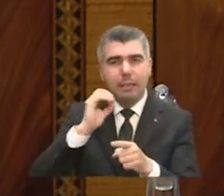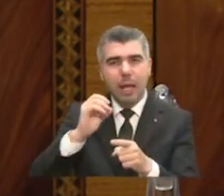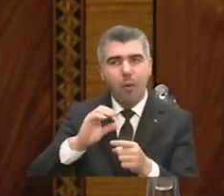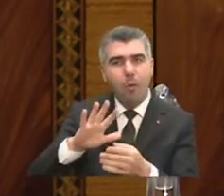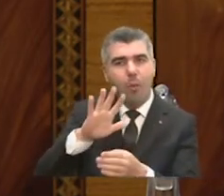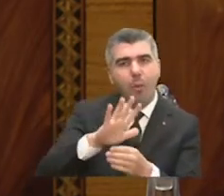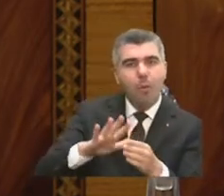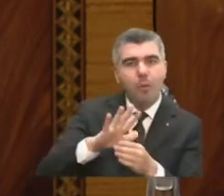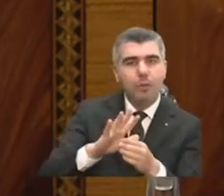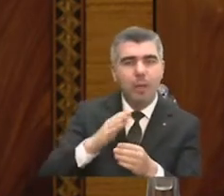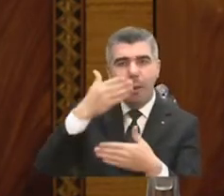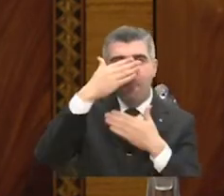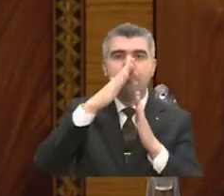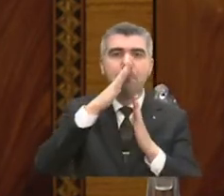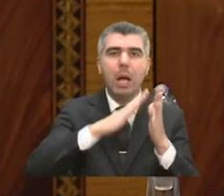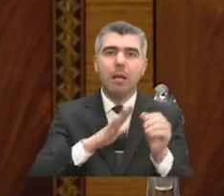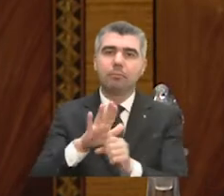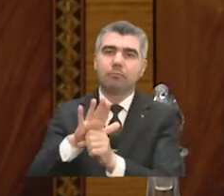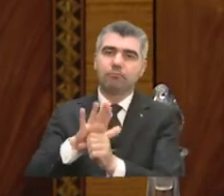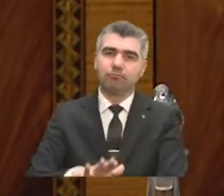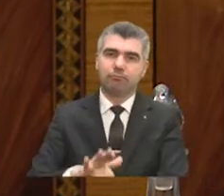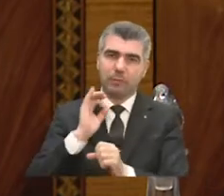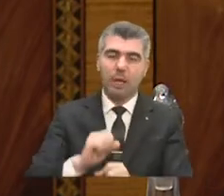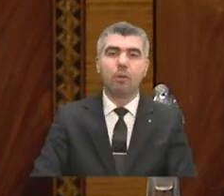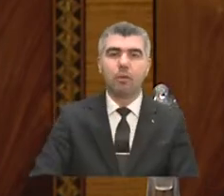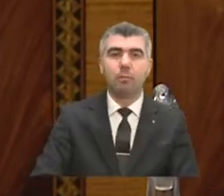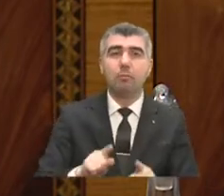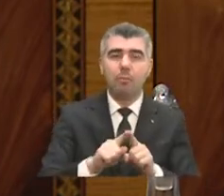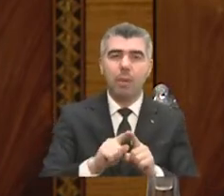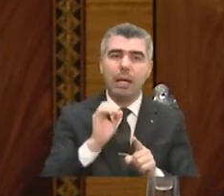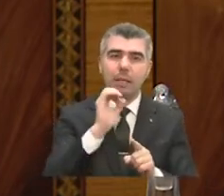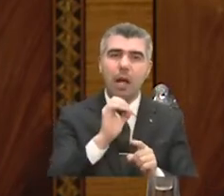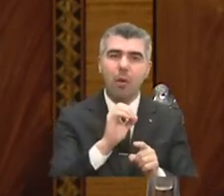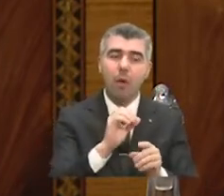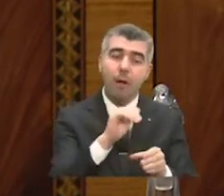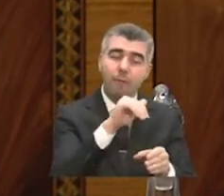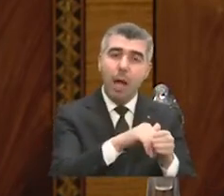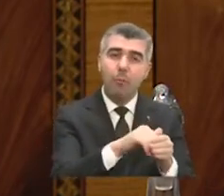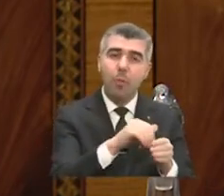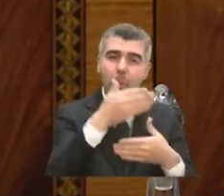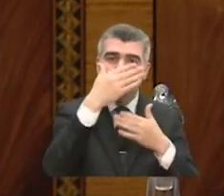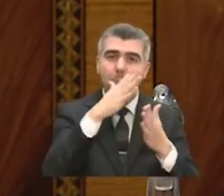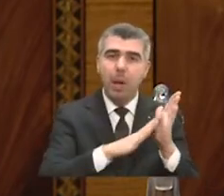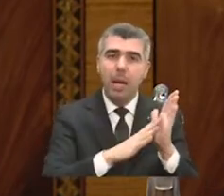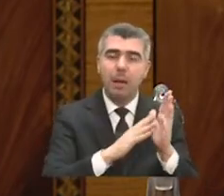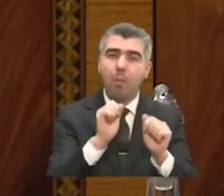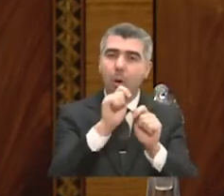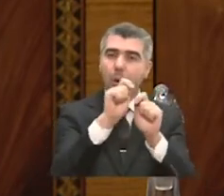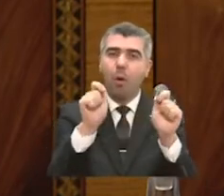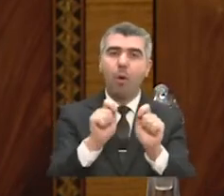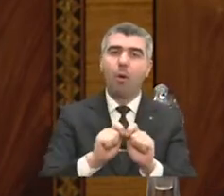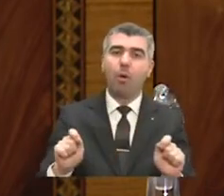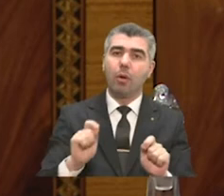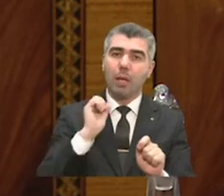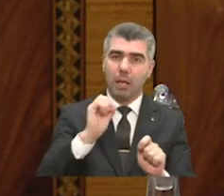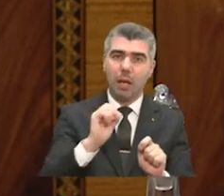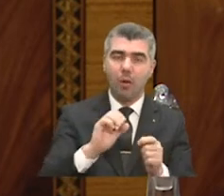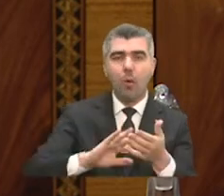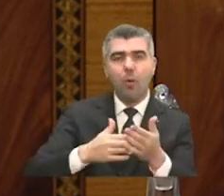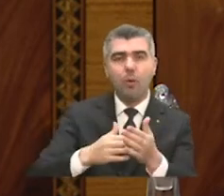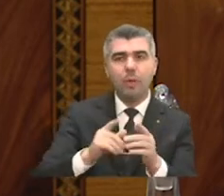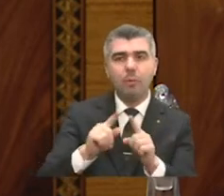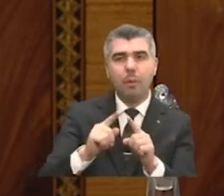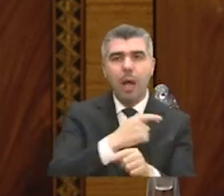décision du Parlement européen, cette décision systématique, cette ingérence dans nos affaires et